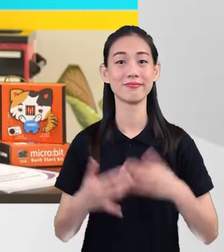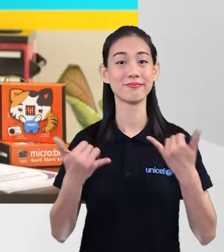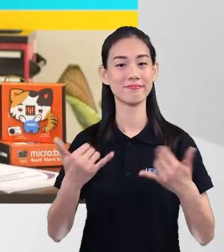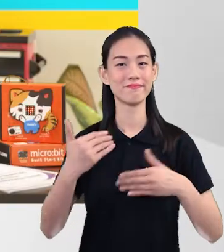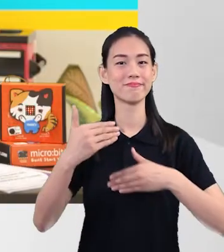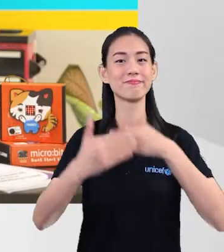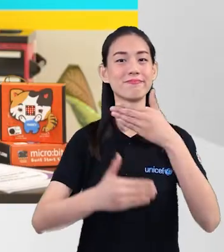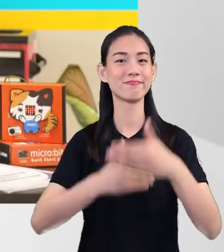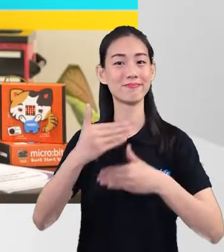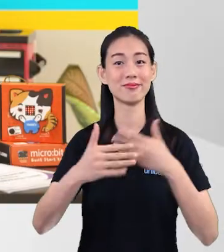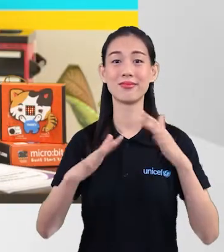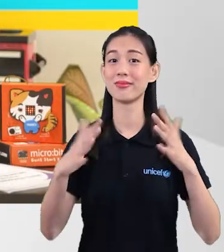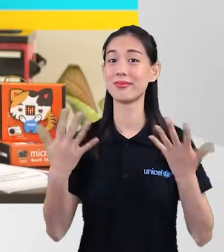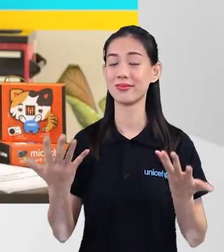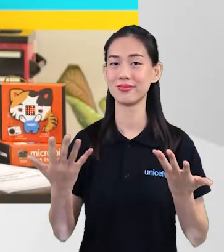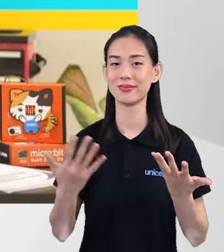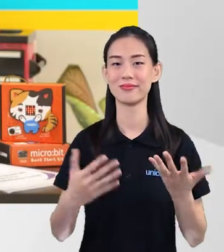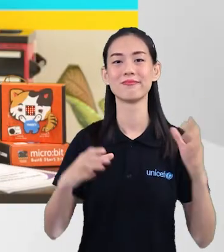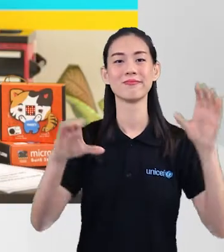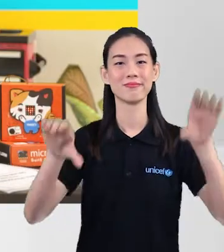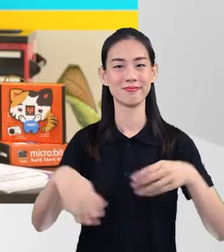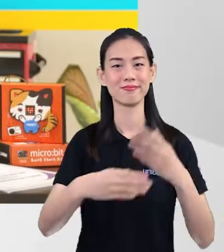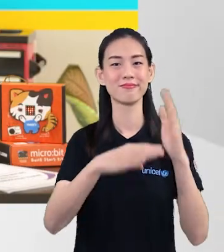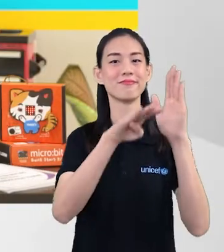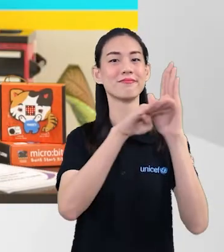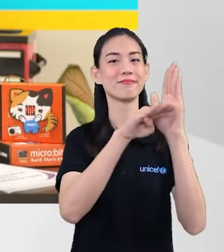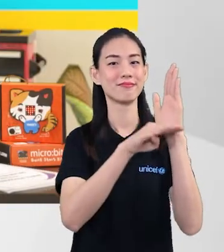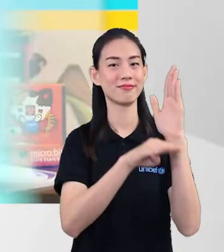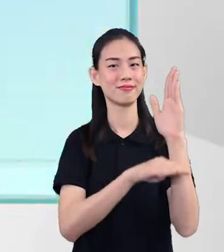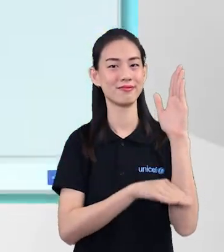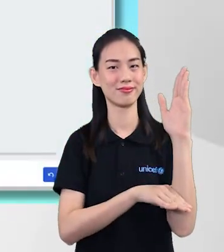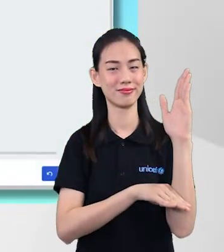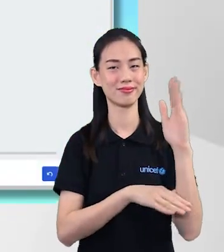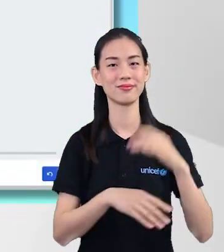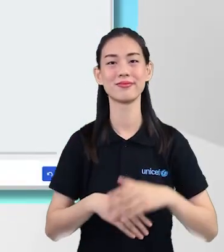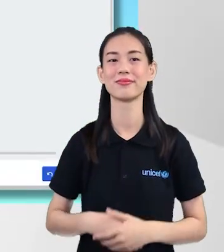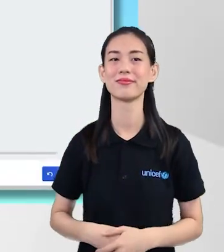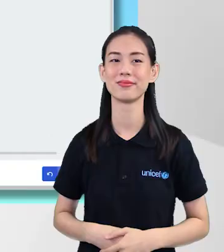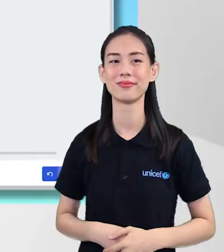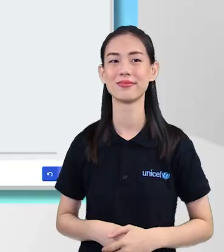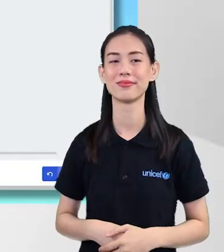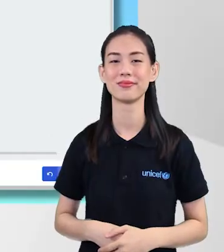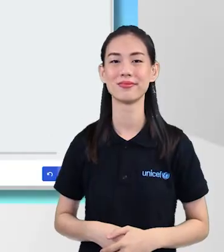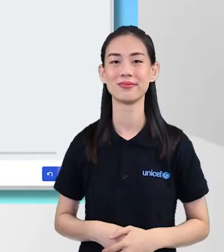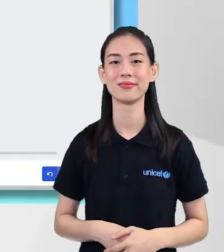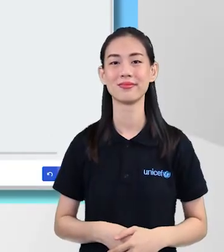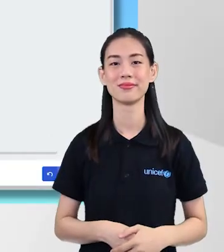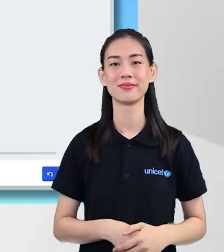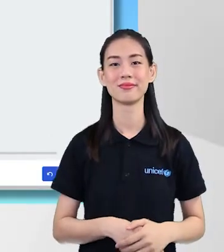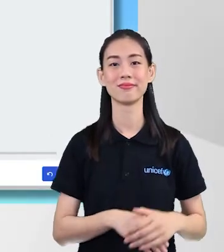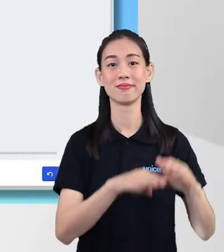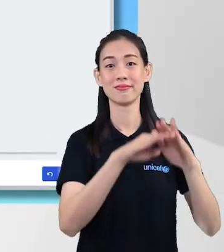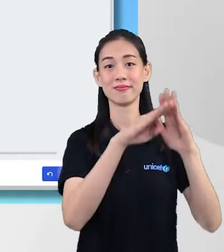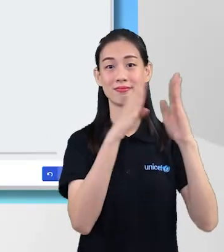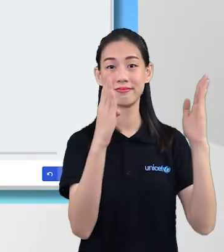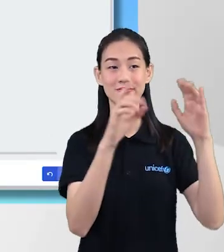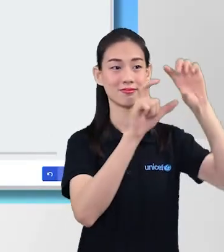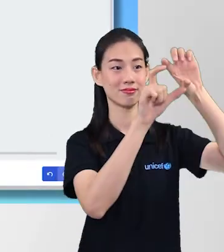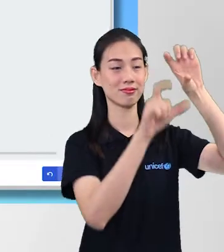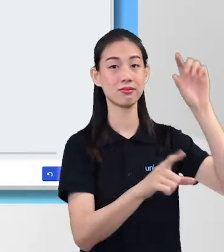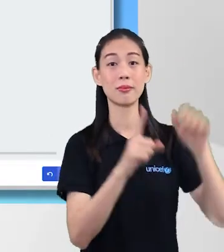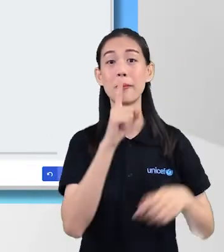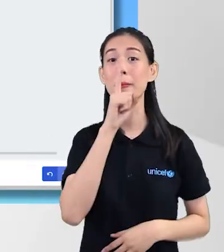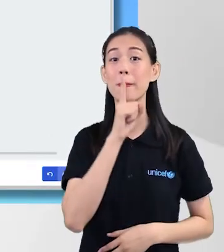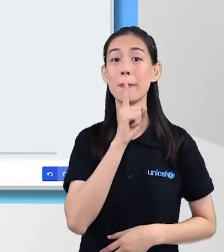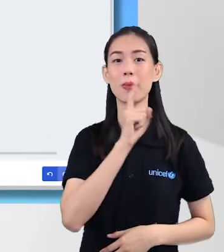Sekarang masanya untuk kita program microbit untuk bantu serigala kelipkan matanya. Dalam perisian make code, tekan advance pada laci blok dan tekan